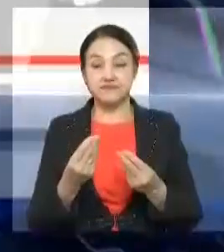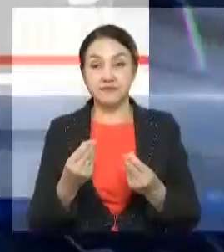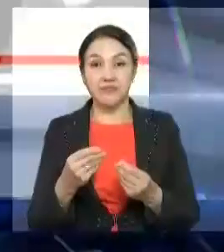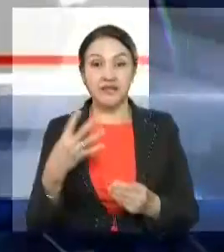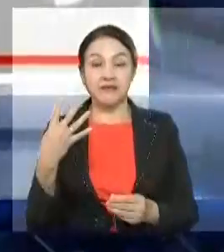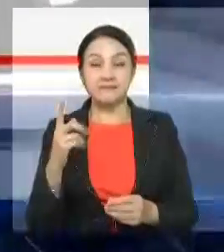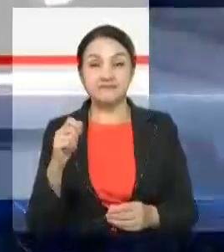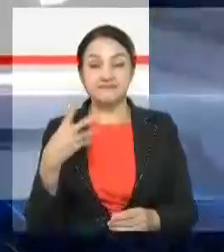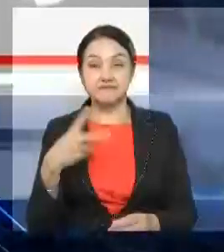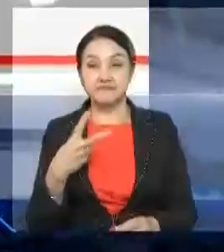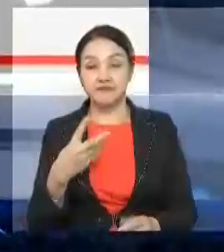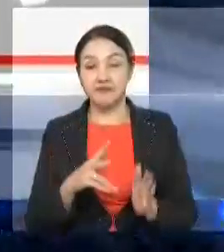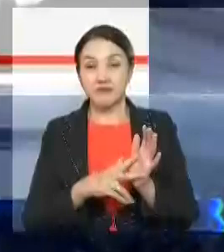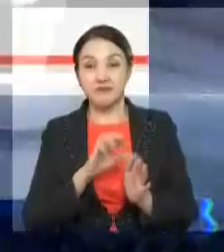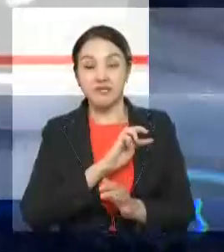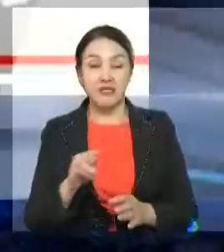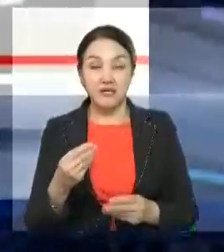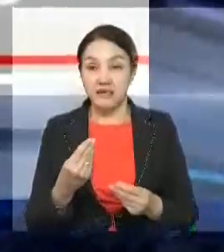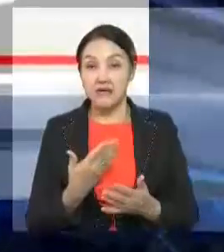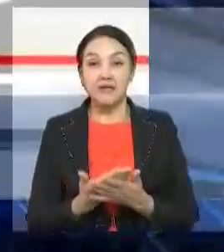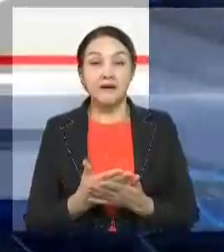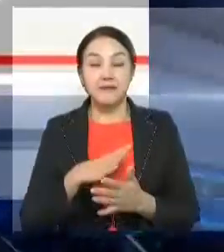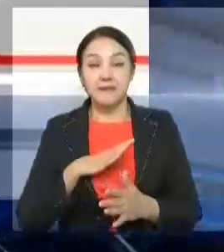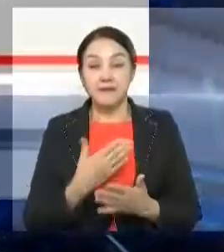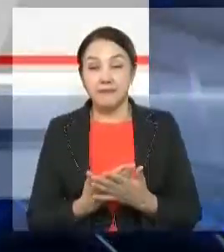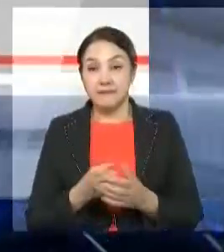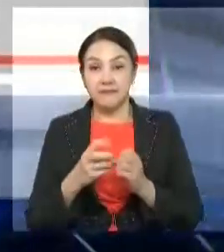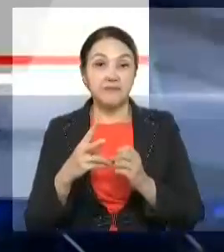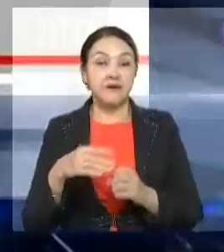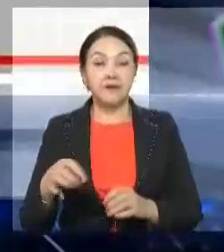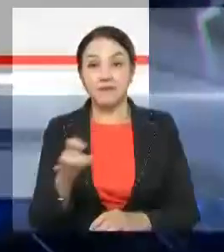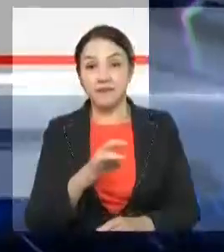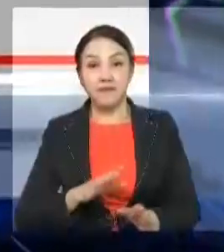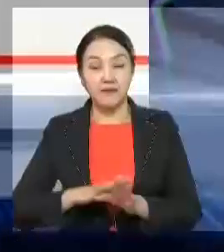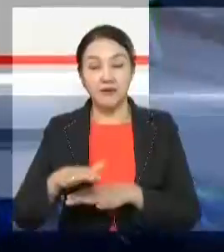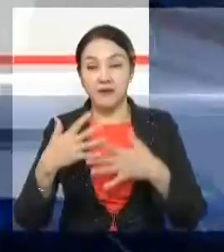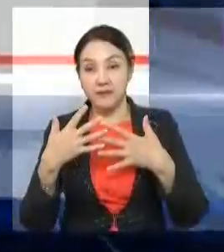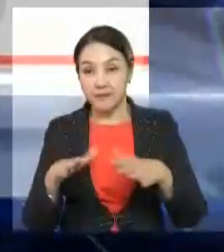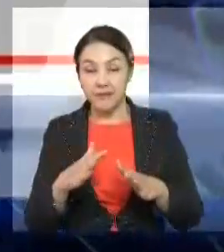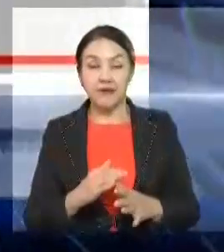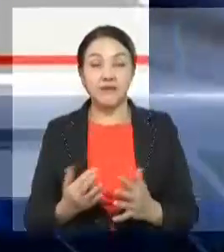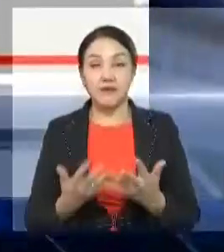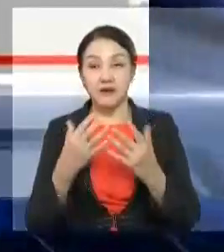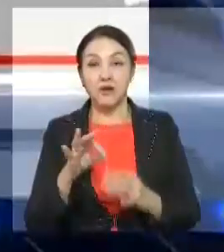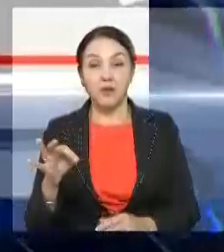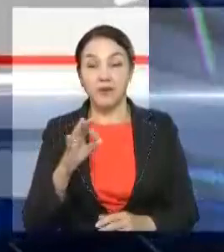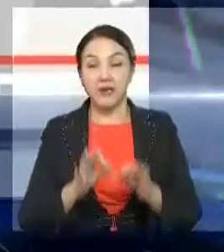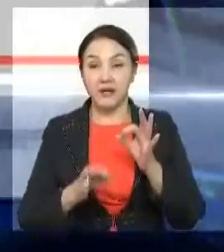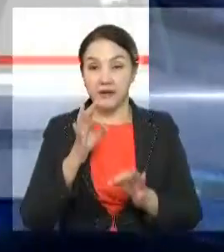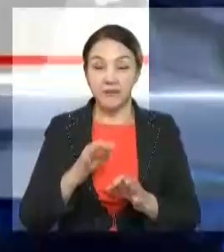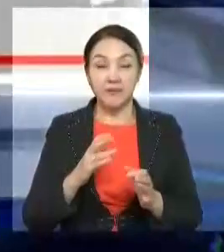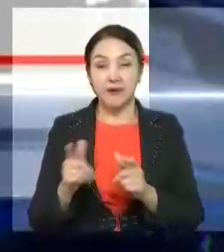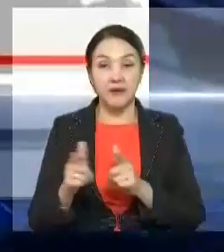более 128 миллионов тенге. Фонтан, расположенный в 12-м микрорайоне, полностью завершен. Фонтан возле областного суда готов